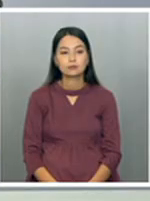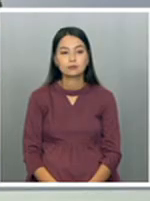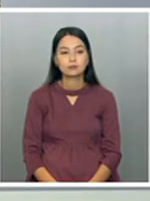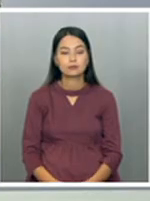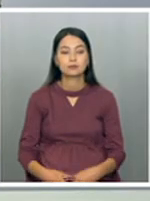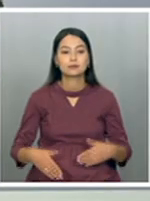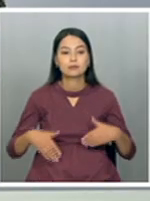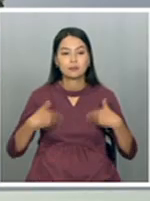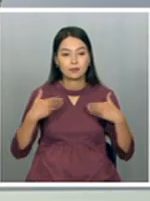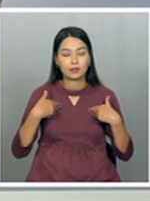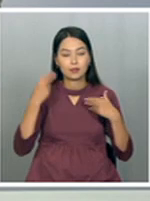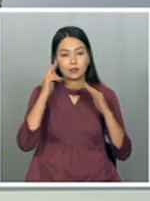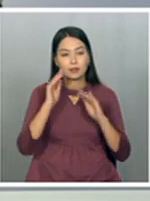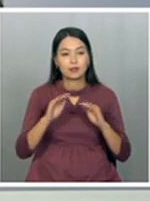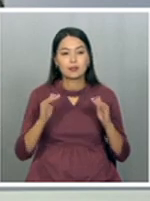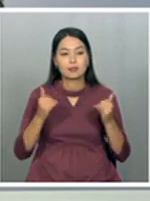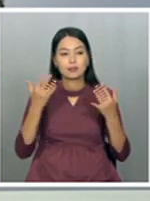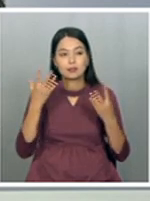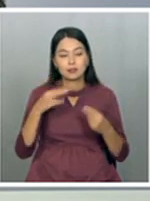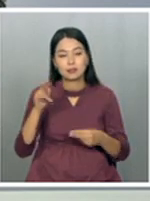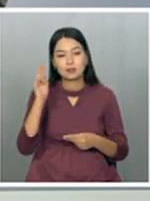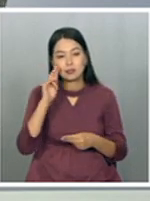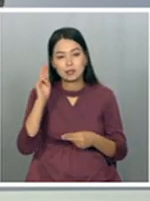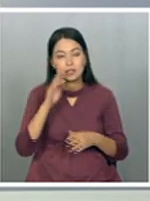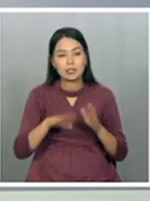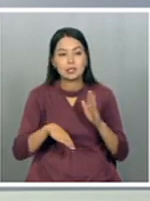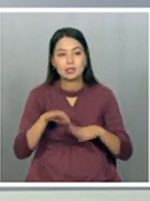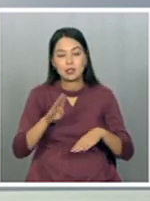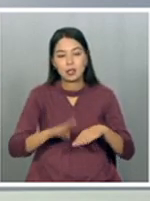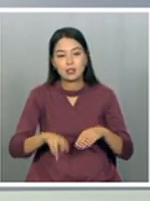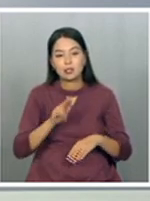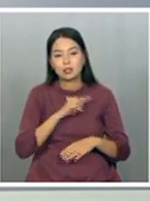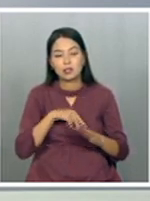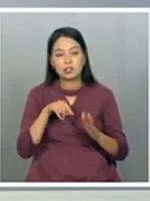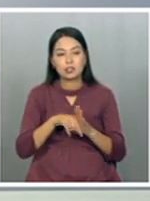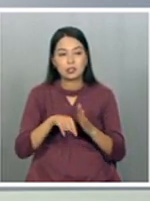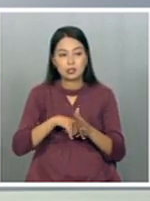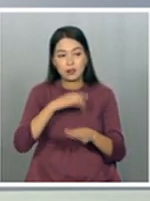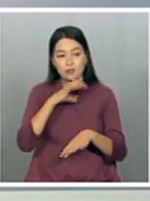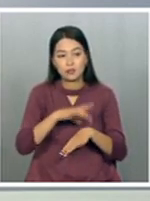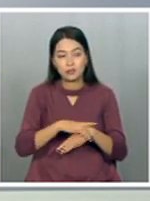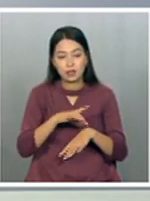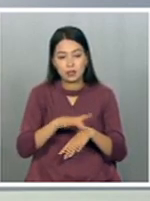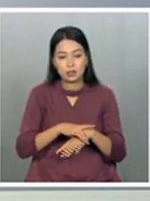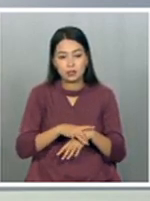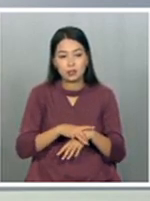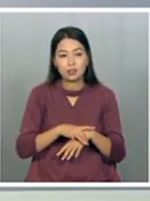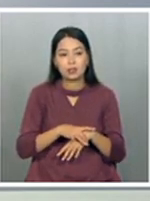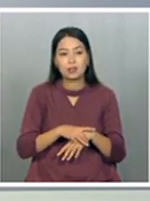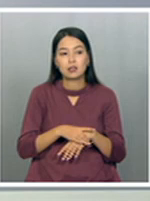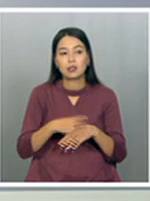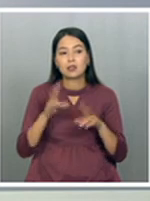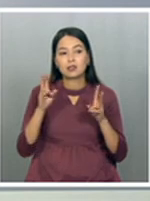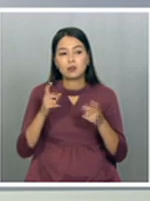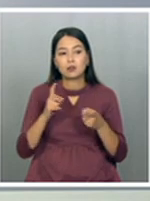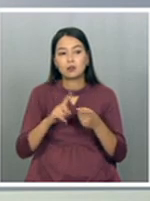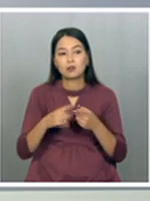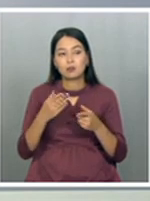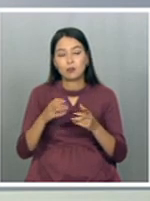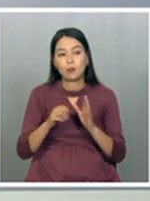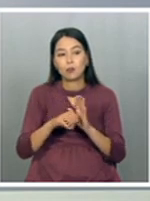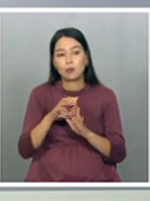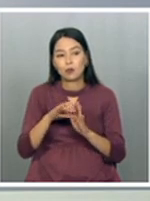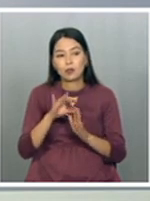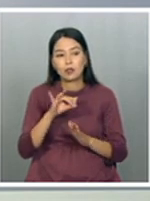Сәлеметсіздер ме оқушылар, бүгінгі сабақ зертханалық жұмыс, ішкі факторлар, жапырақ бетінің ауданы және